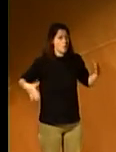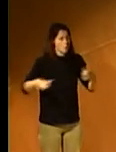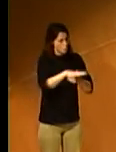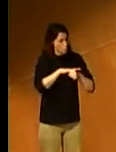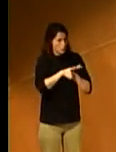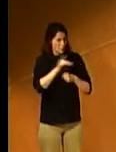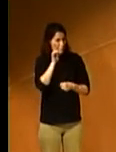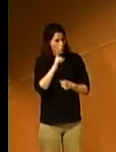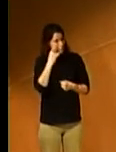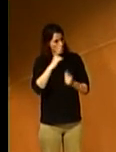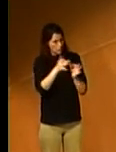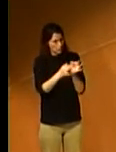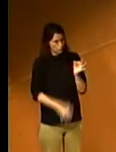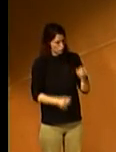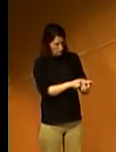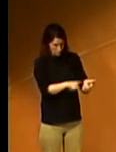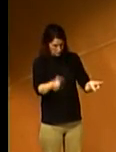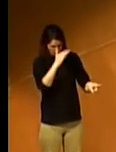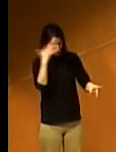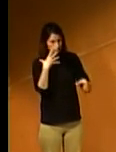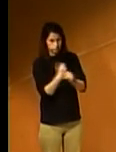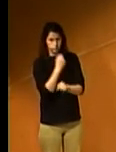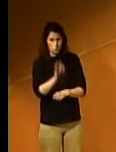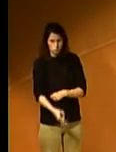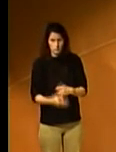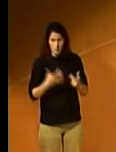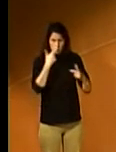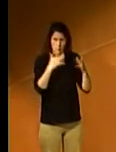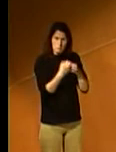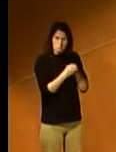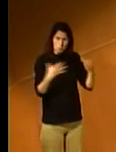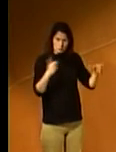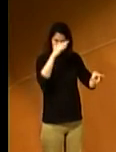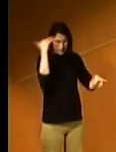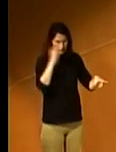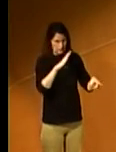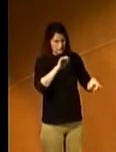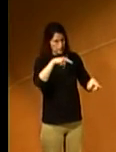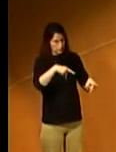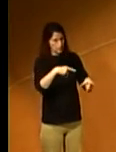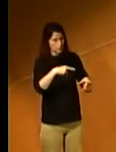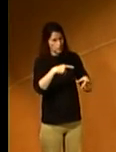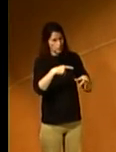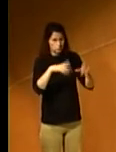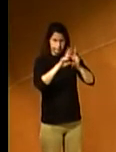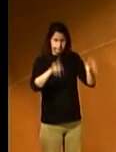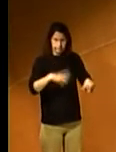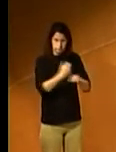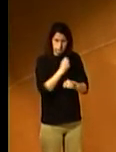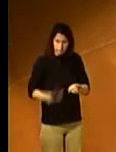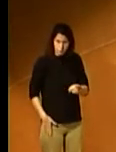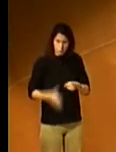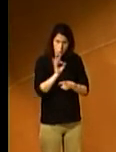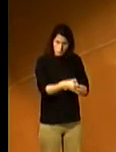réussissent. Nous, on a la majorité des élèves qui réussissent leur CAP, sachant que ce n'est pas